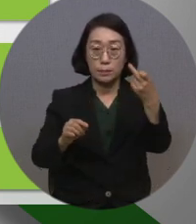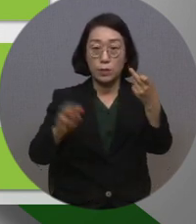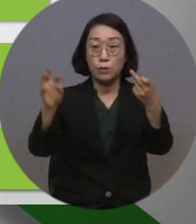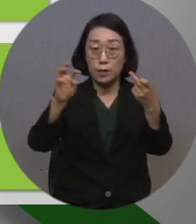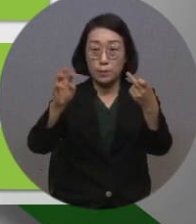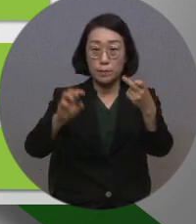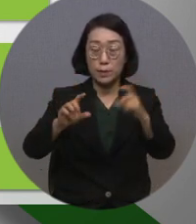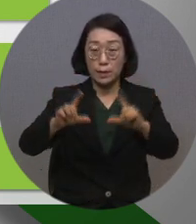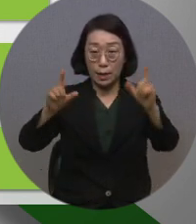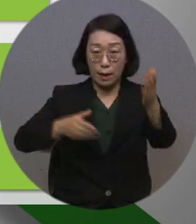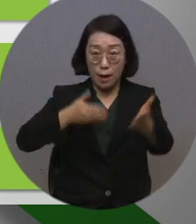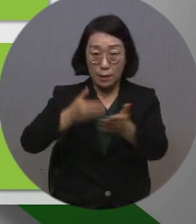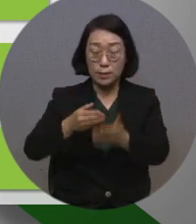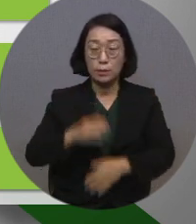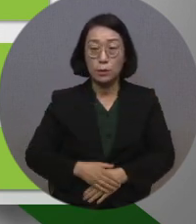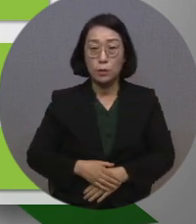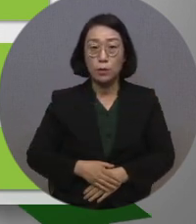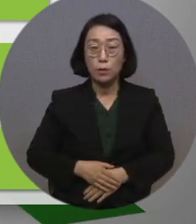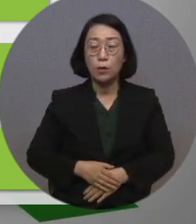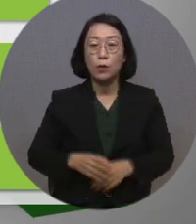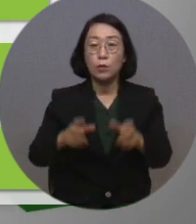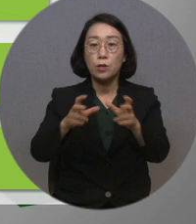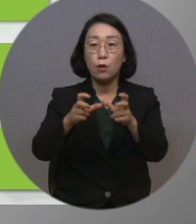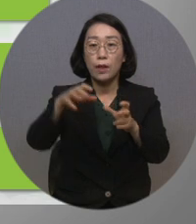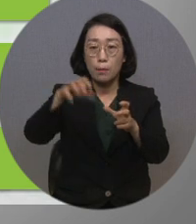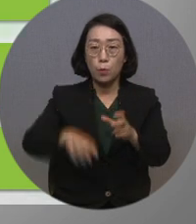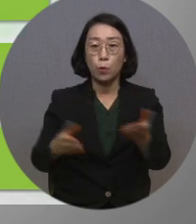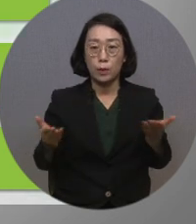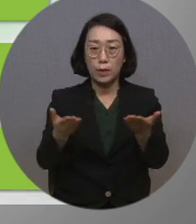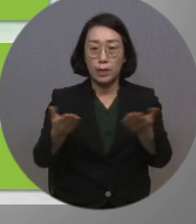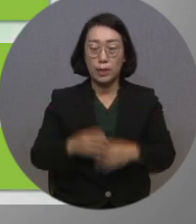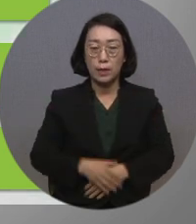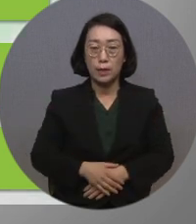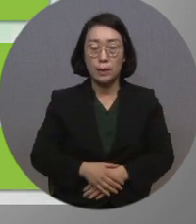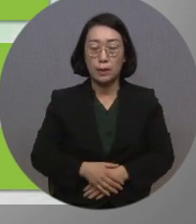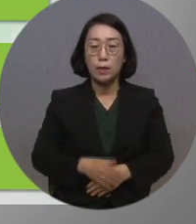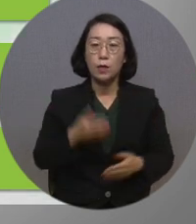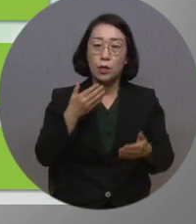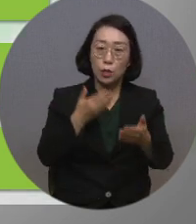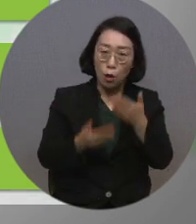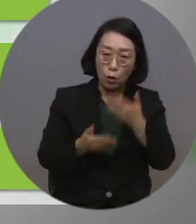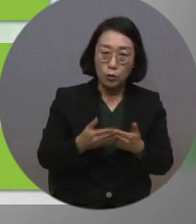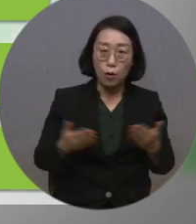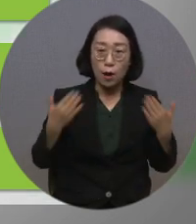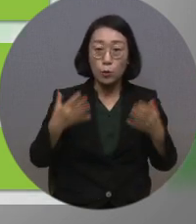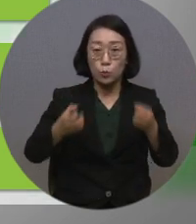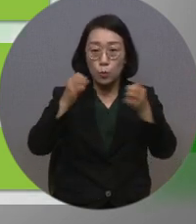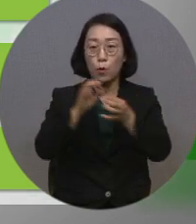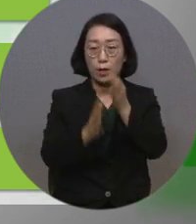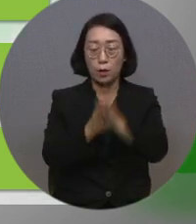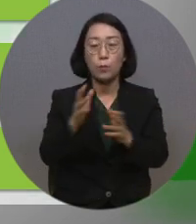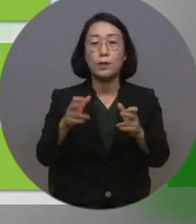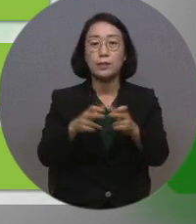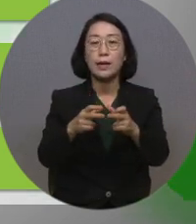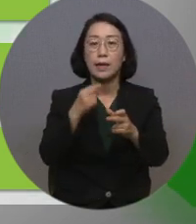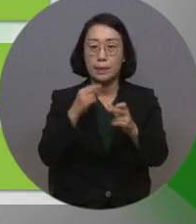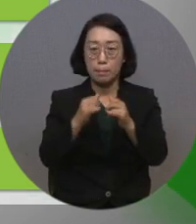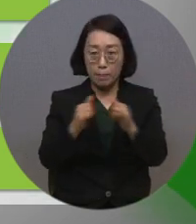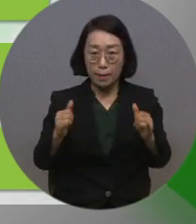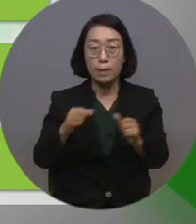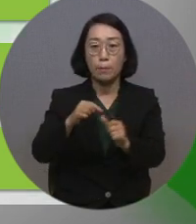30일까지며 근무지는 경기도 성남시입니다. 경력과 학력은 무관하며 장애인만